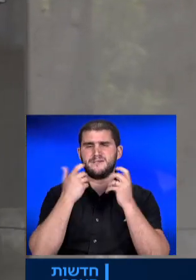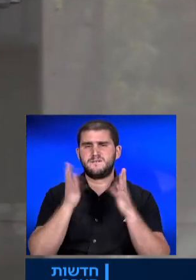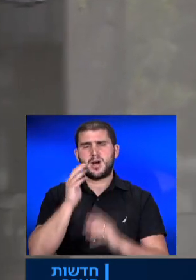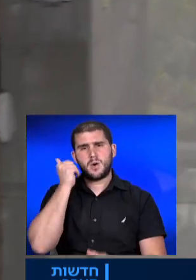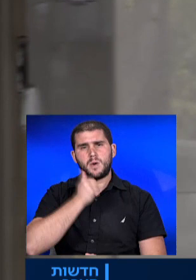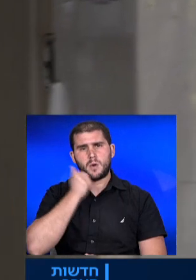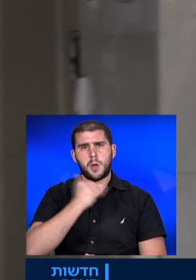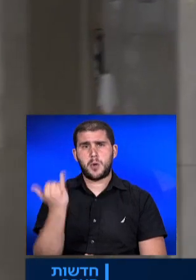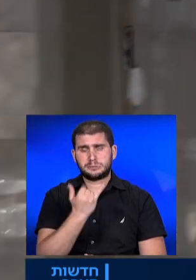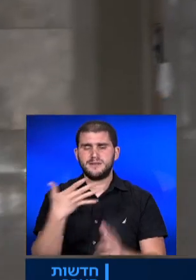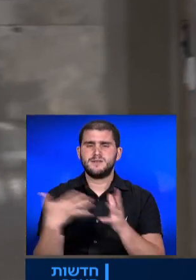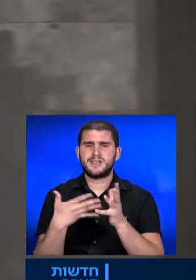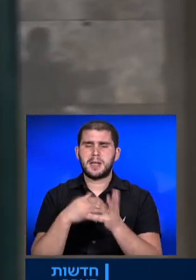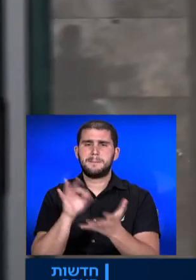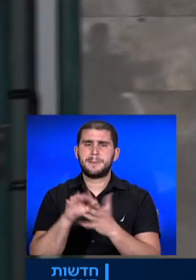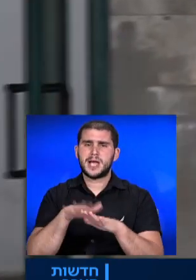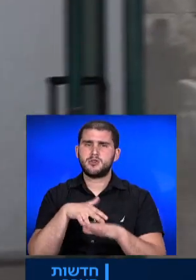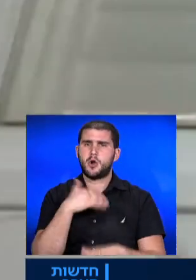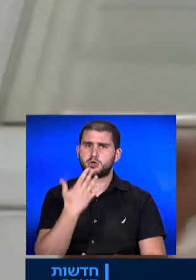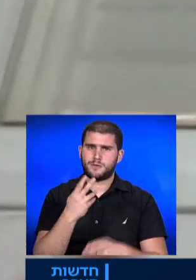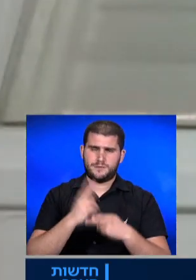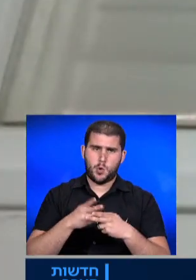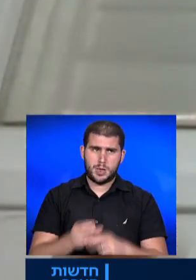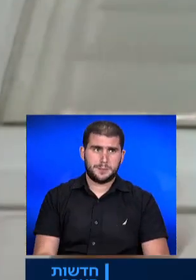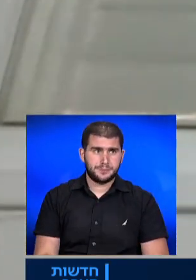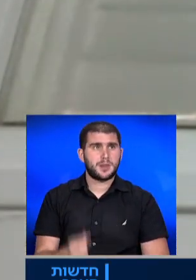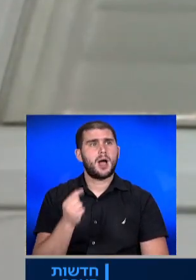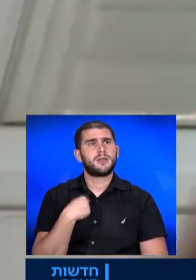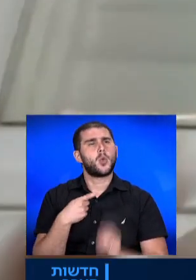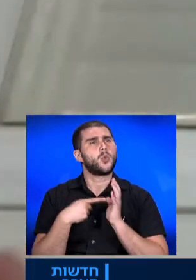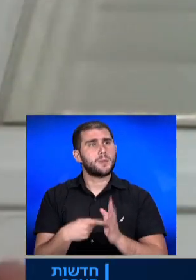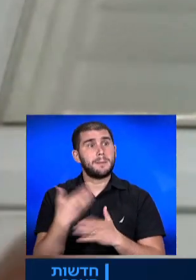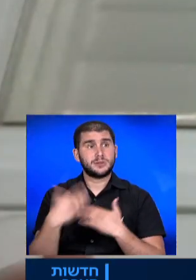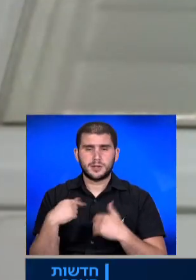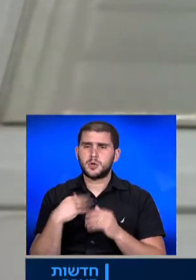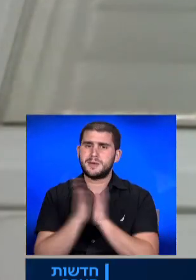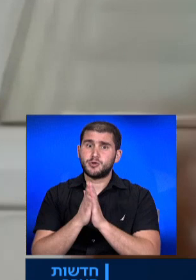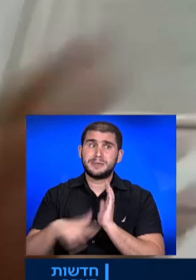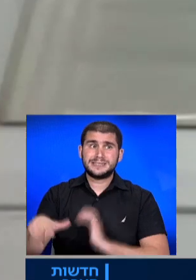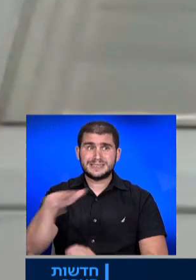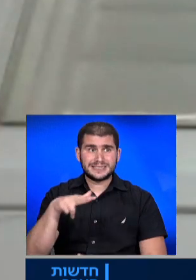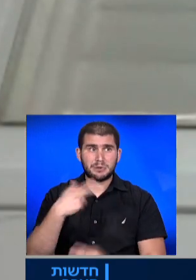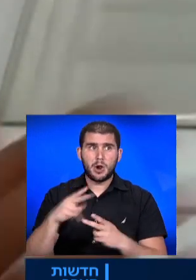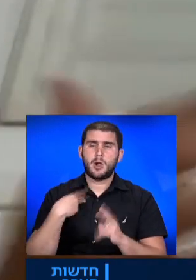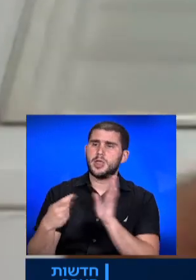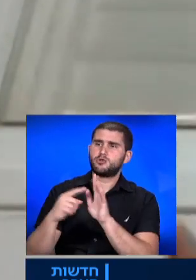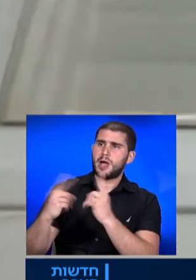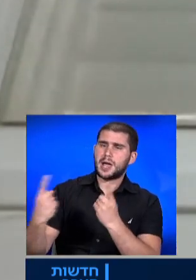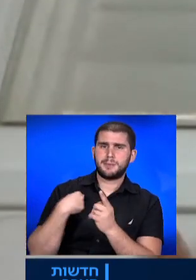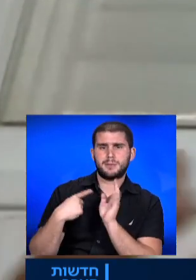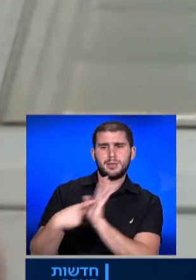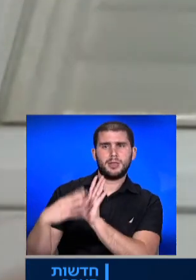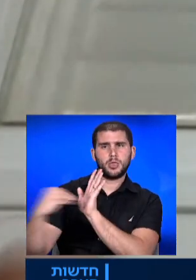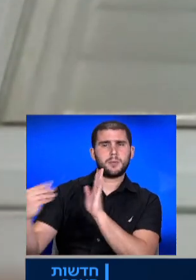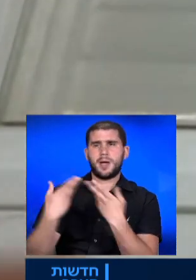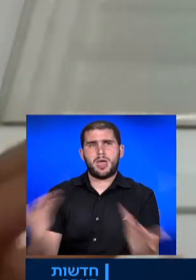העת, ונבדק ברגע שהרגיש במחלתו. אנחנו הדוגמה. בסוף אנחנו מבקשים מהציבור, לא ייתכן שאנחנו נדרוש מאחרים, ואנחנו לא